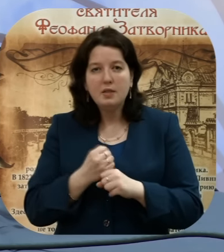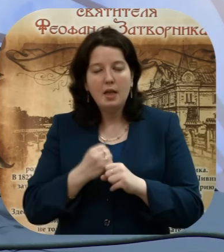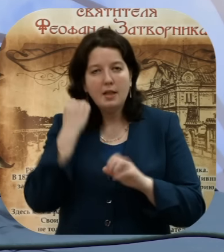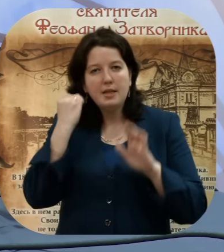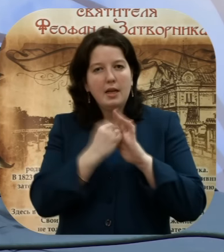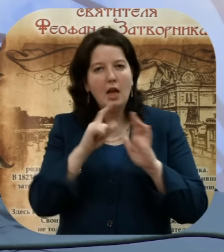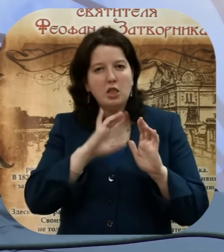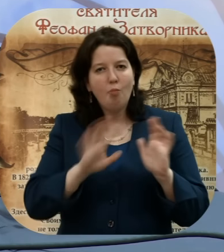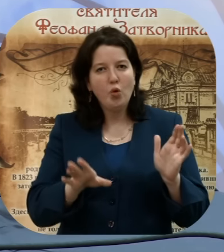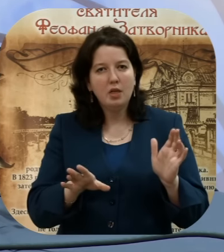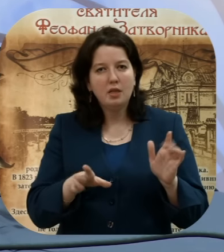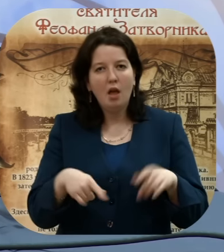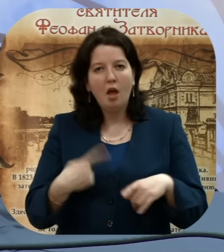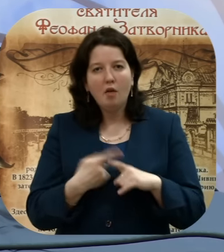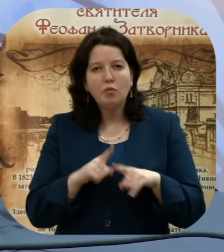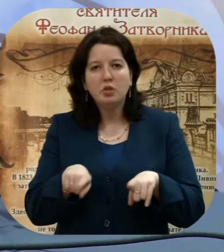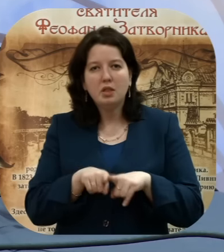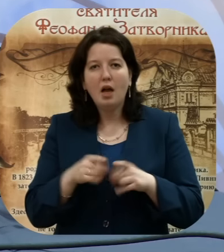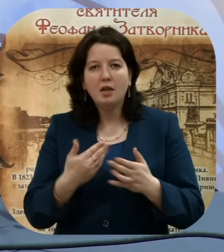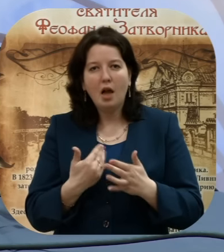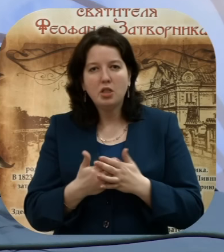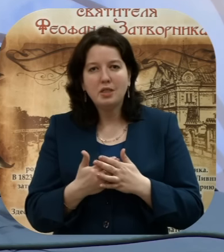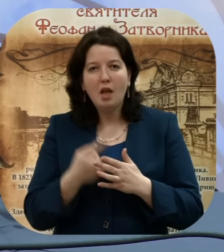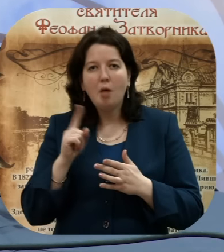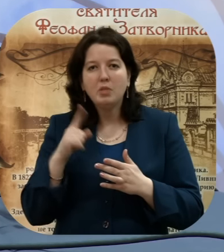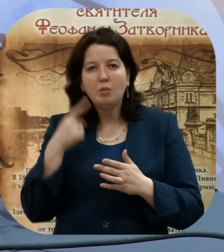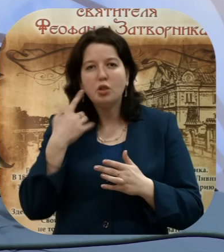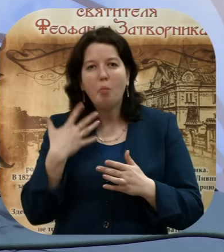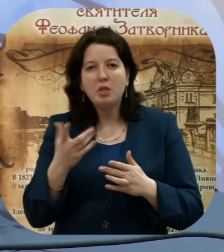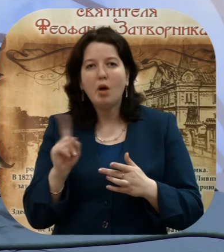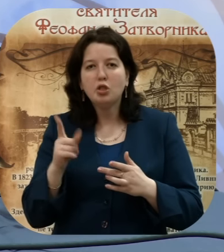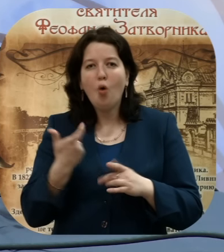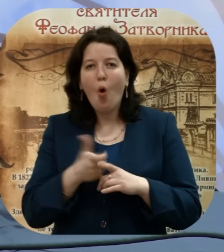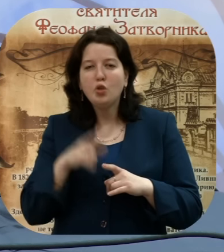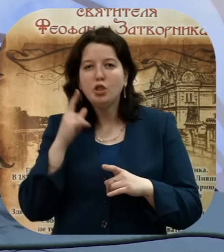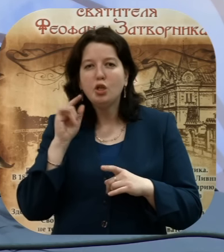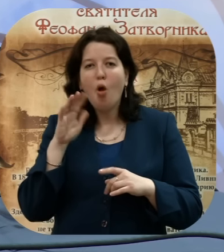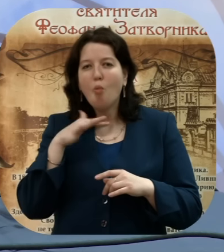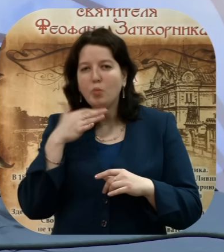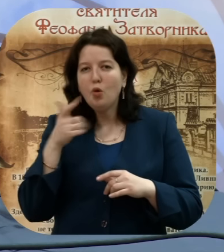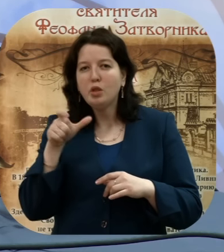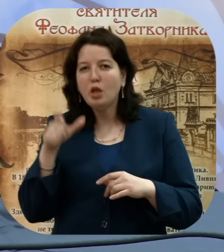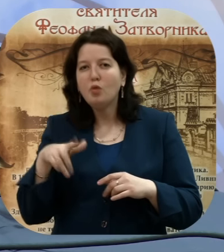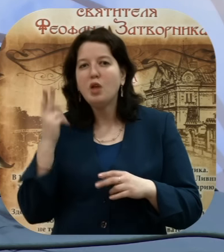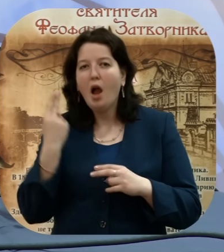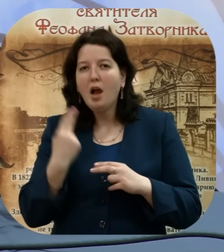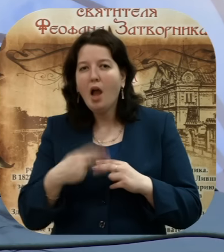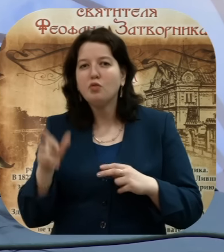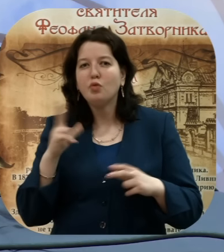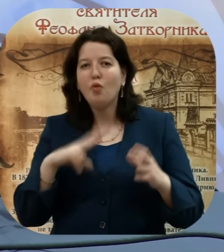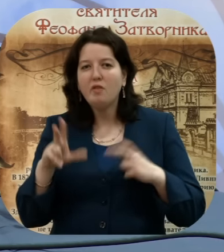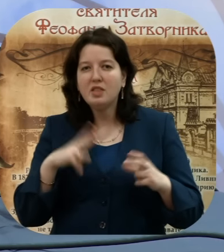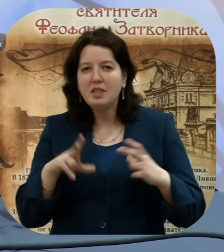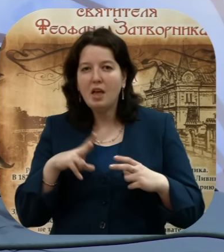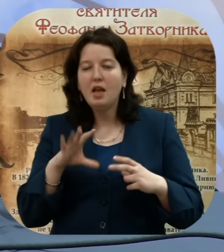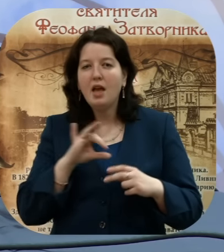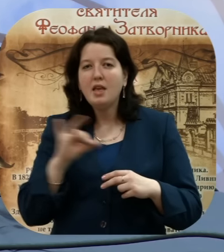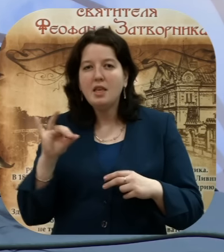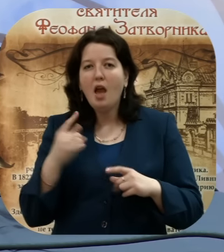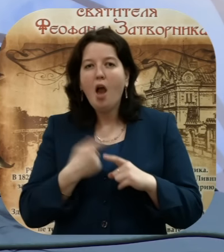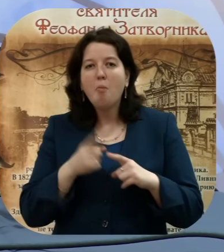Вот так мне кажется. Потому что я понимаю, что очень многие сейчас окончают университеты, да, и уже